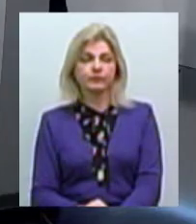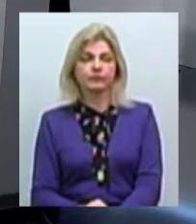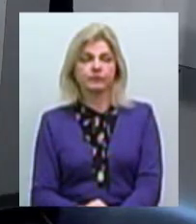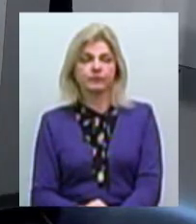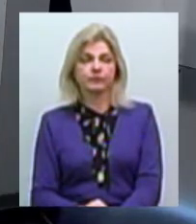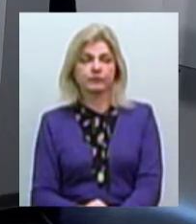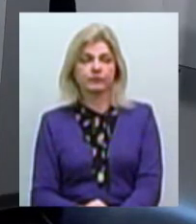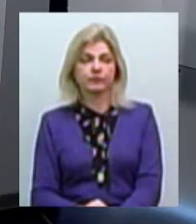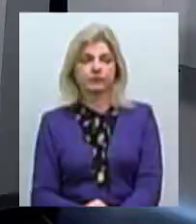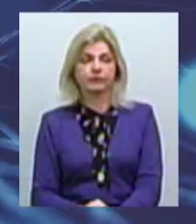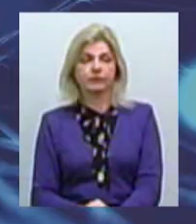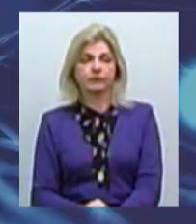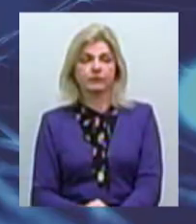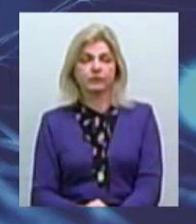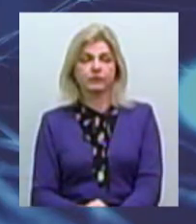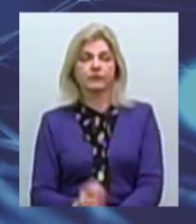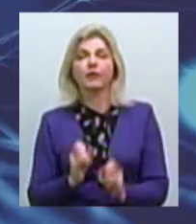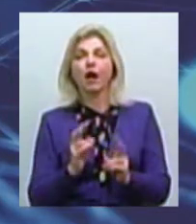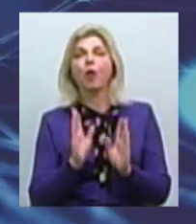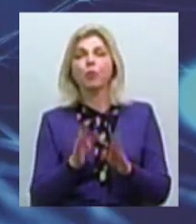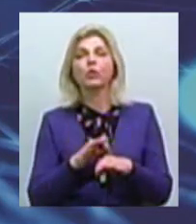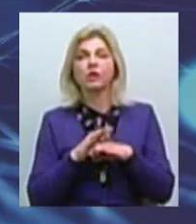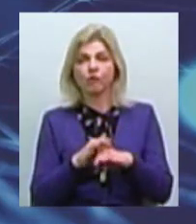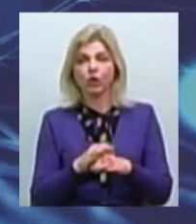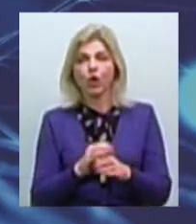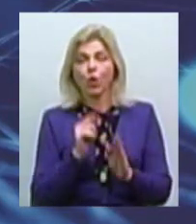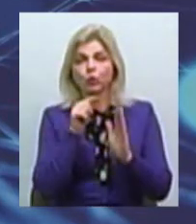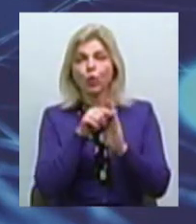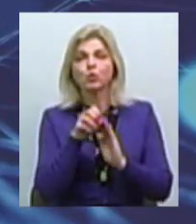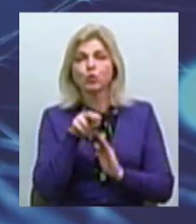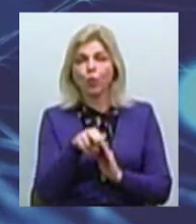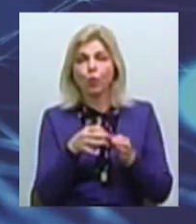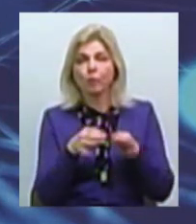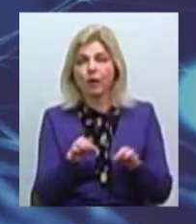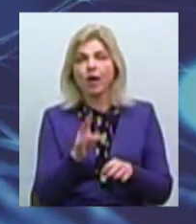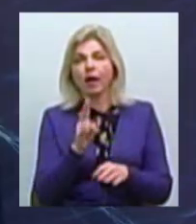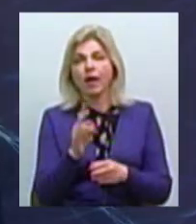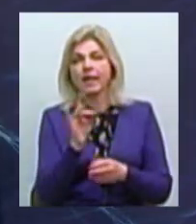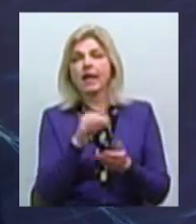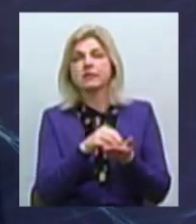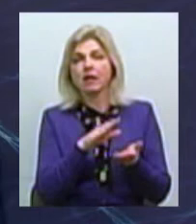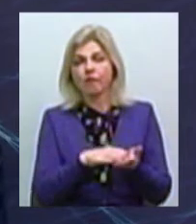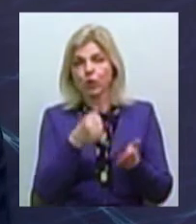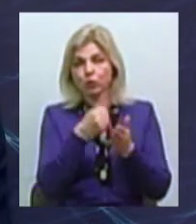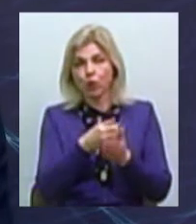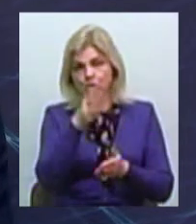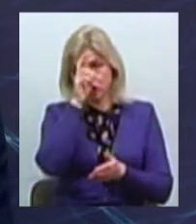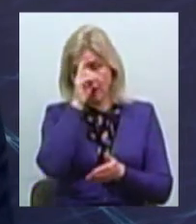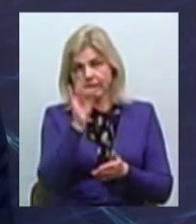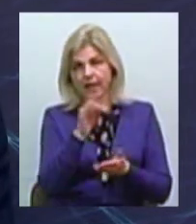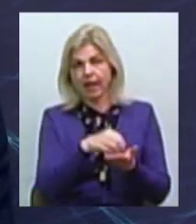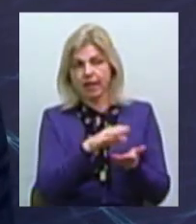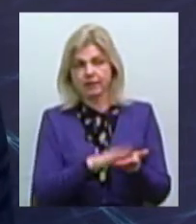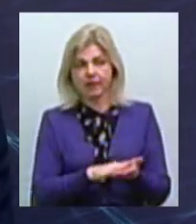ведь теперь буду здесь но в этой мази от доступа истратили регистратуры fda державных реестров ну